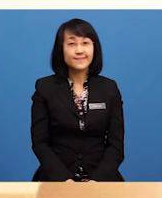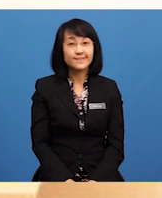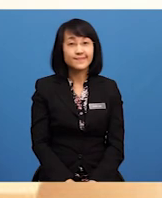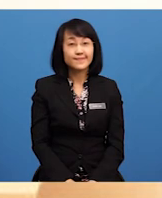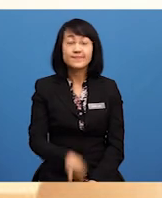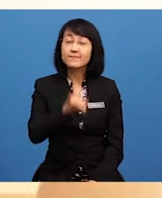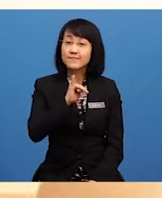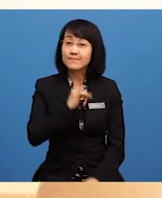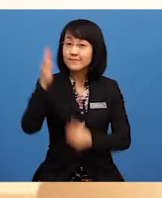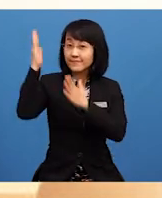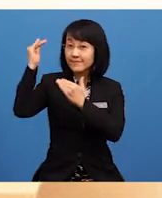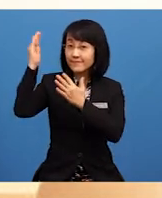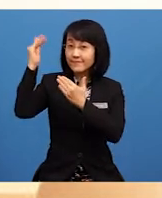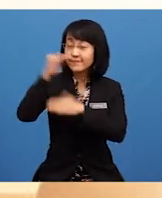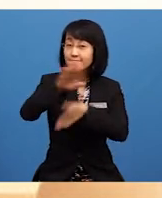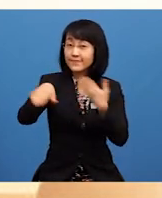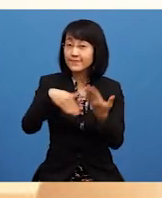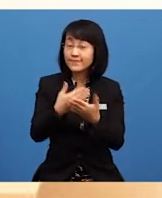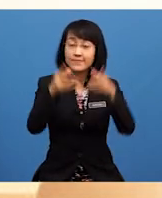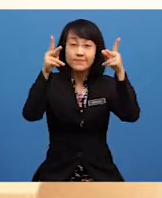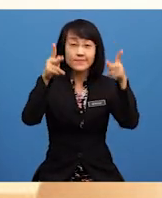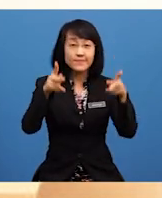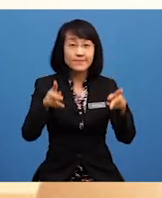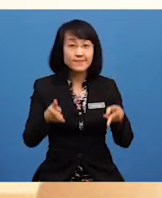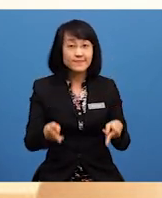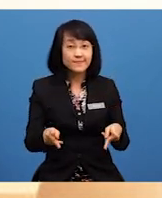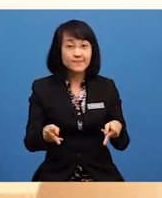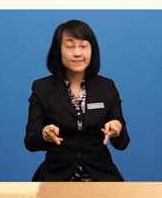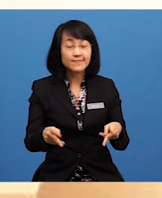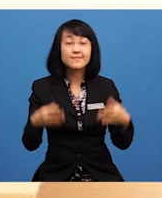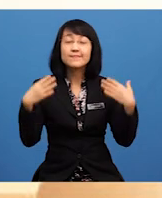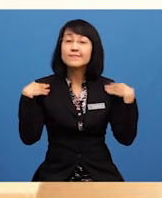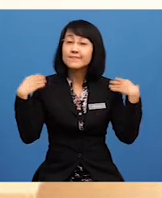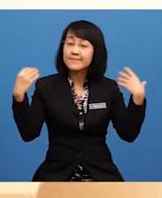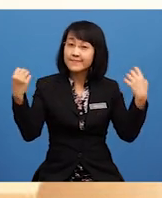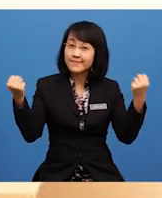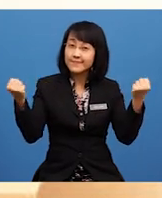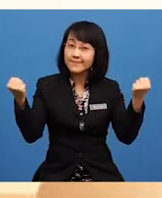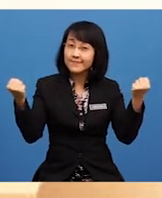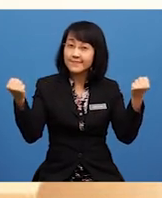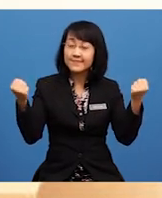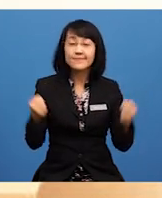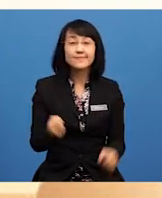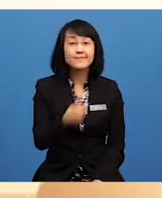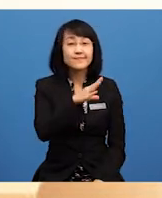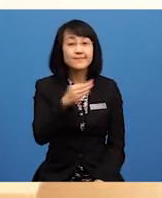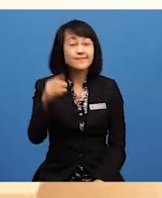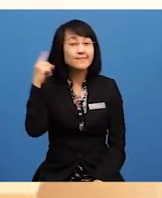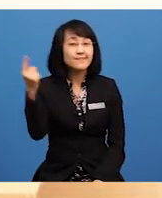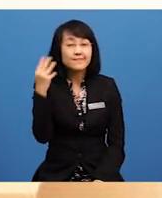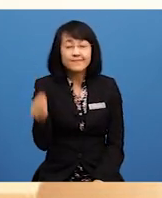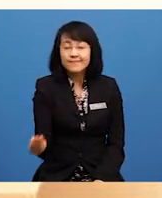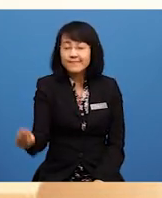Saya berharap agar semua pelajar berada dalam keadaan sehat dan sentiasa